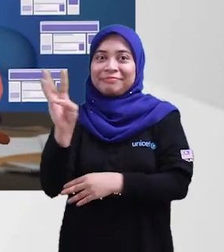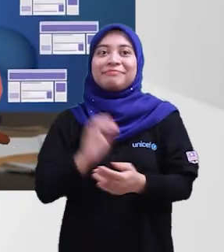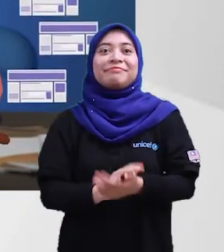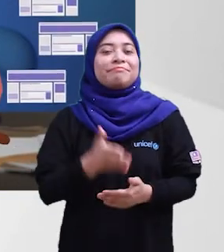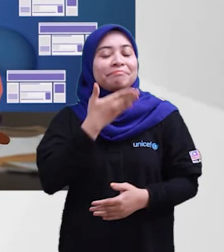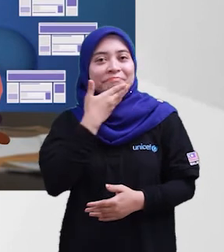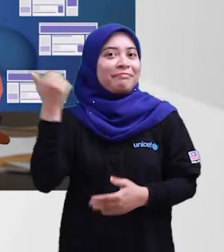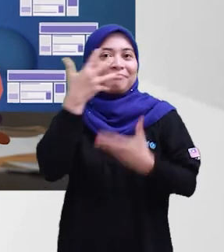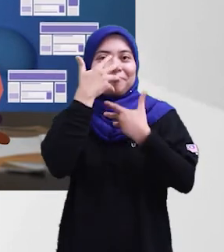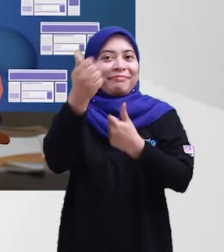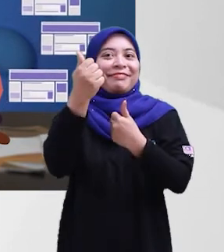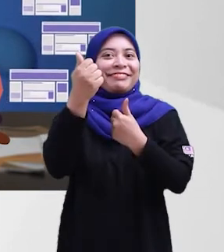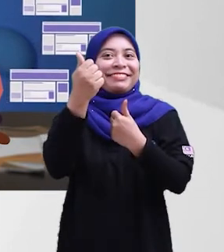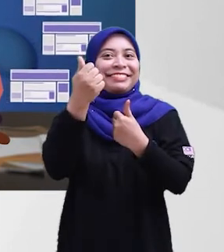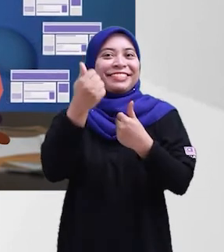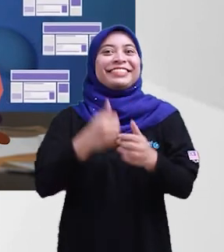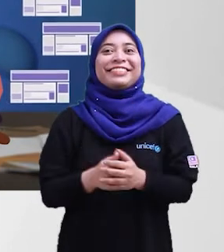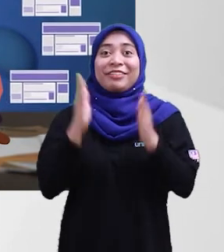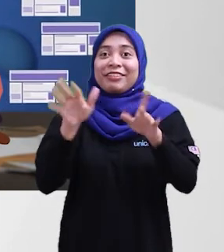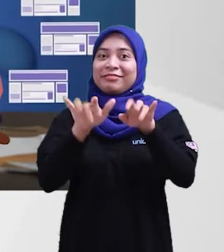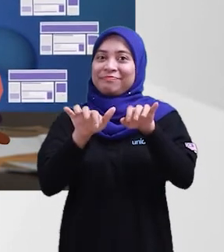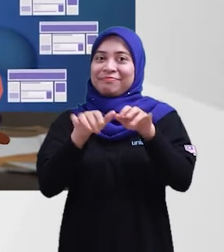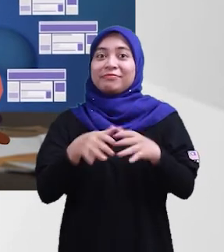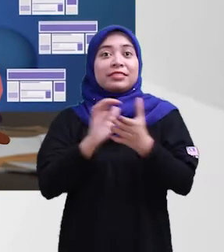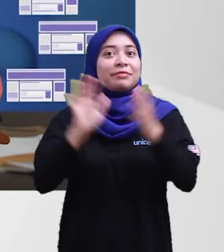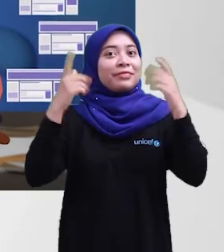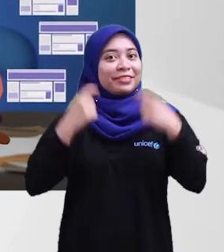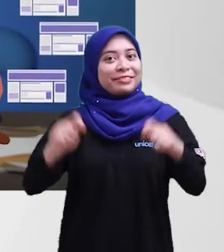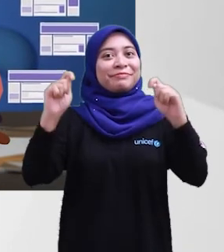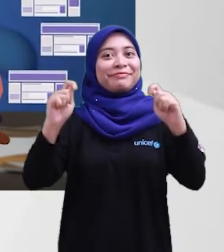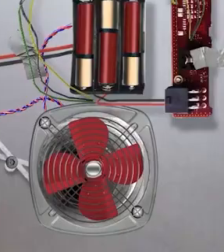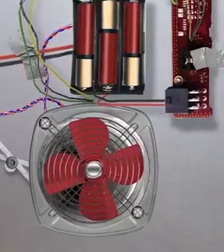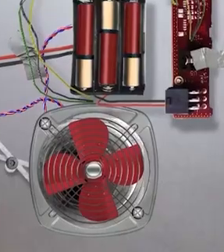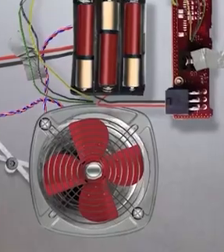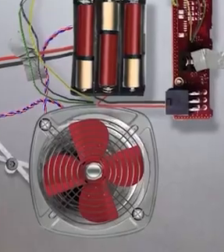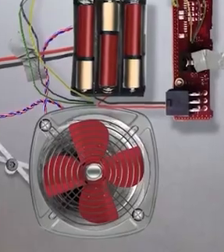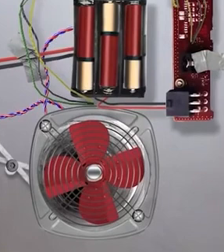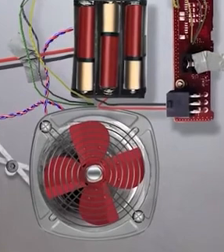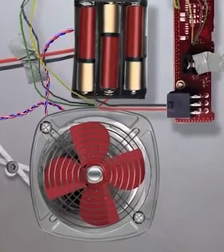laman web supaya menjadi lebih menarik dan mesra pengguna. Selamat mencuba!